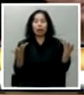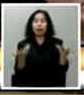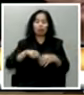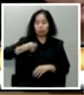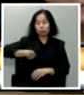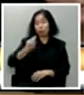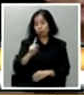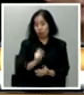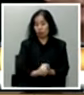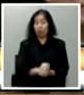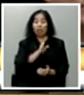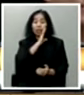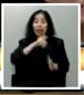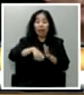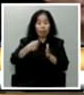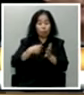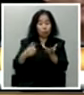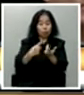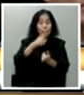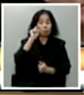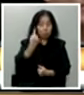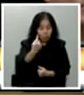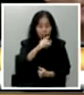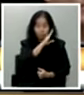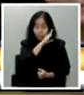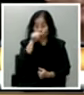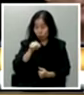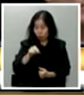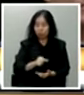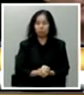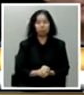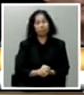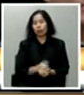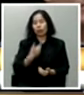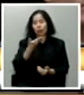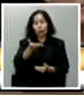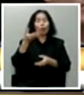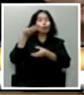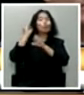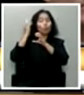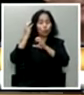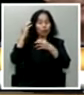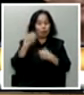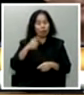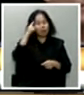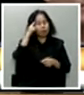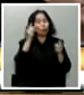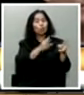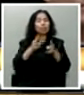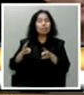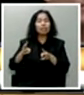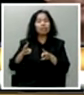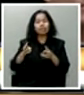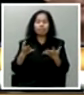นี่ยเป็นเหตุผลที่ต้องนับใหม่เนี่ยพวกเราคิดว่าให้ทบทวนอีกทีแล้วก็อาจจะเลือกวิธีอื่นเหมือน